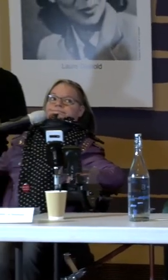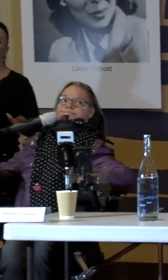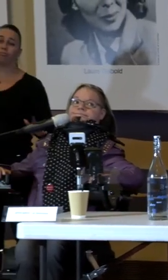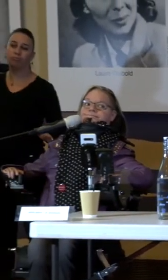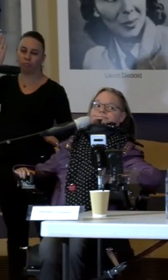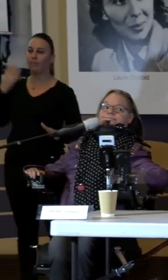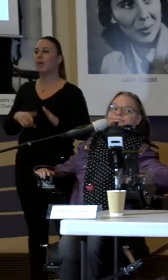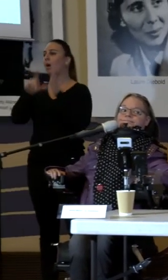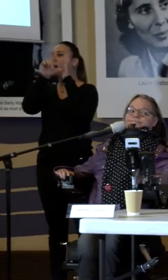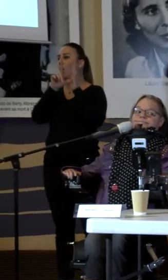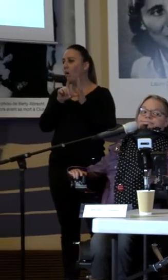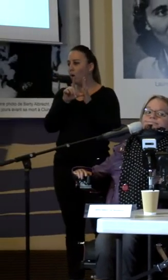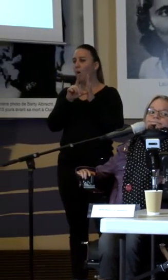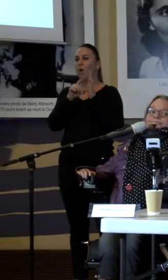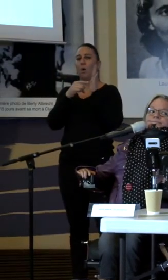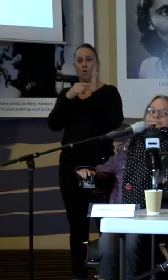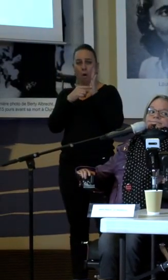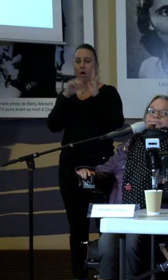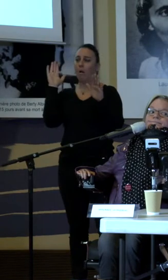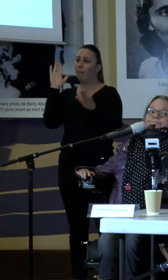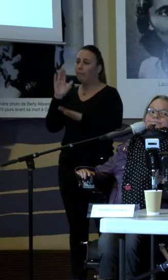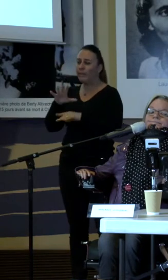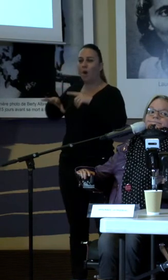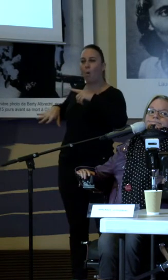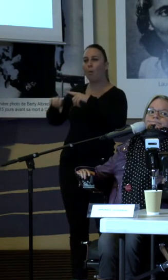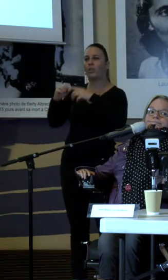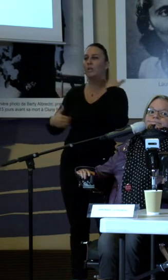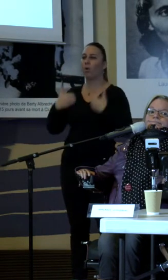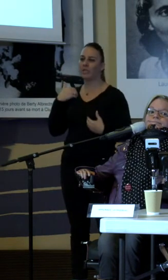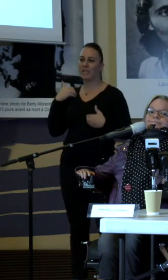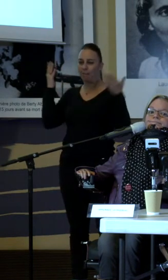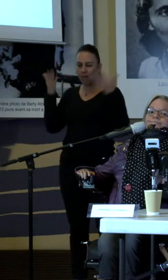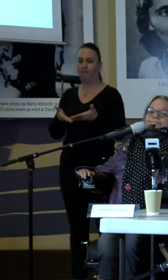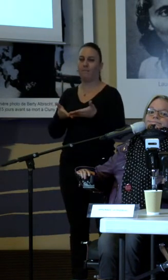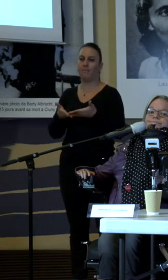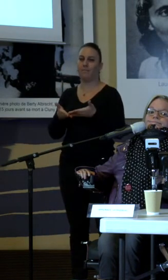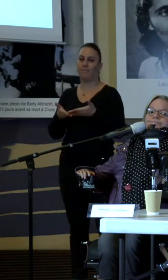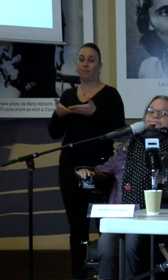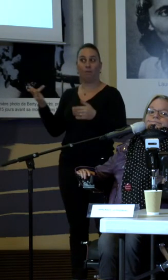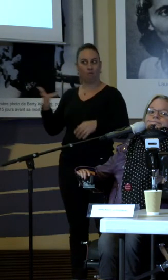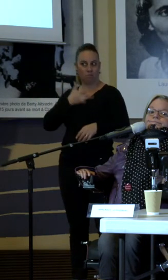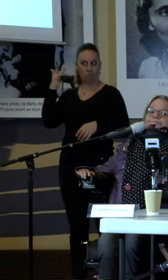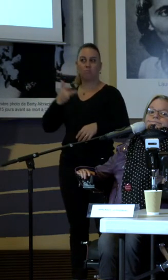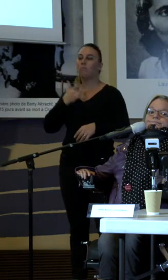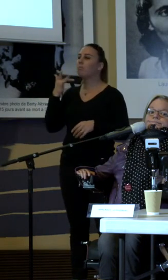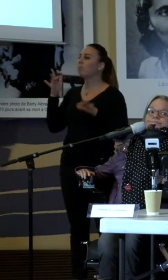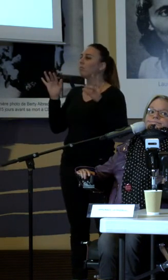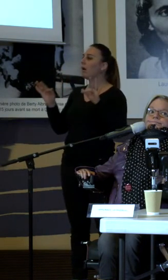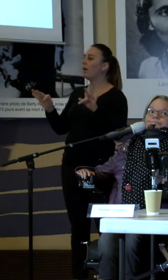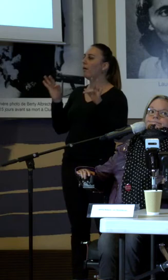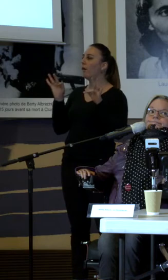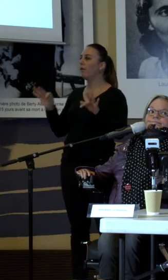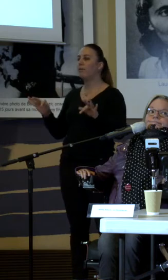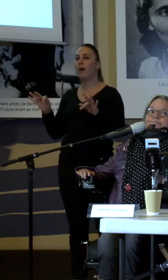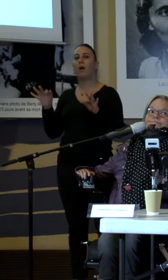loi, elle consacre le principe de compensation du handicap. Elle est très intéressante sur le plan de